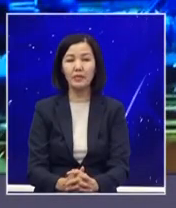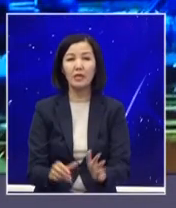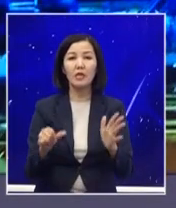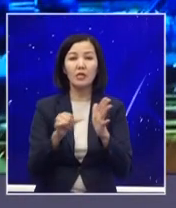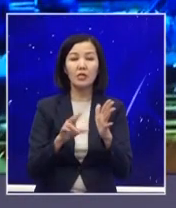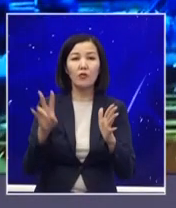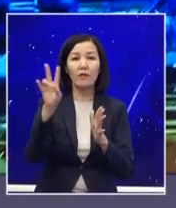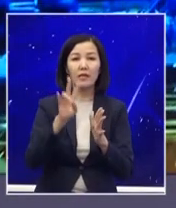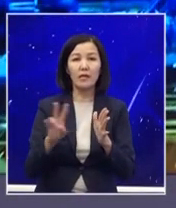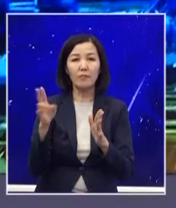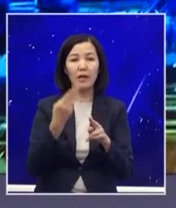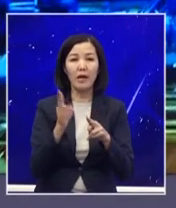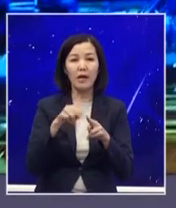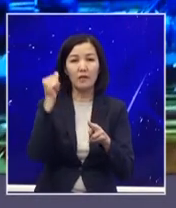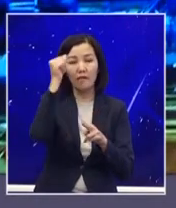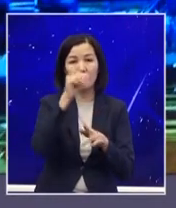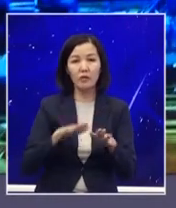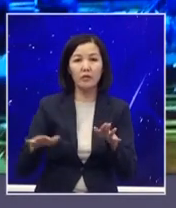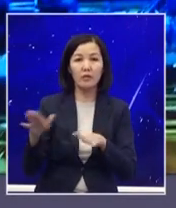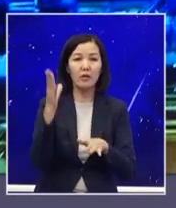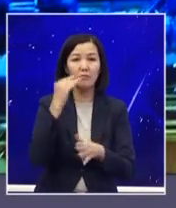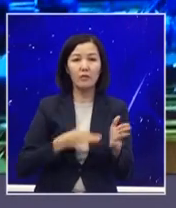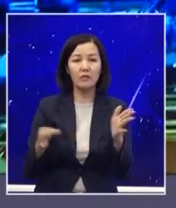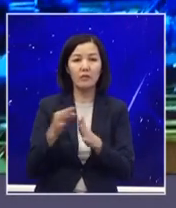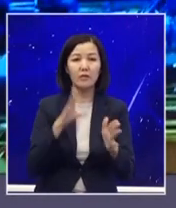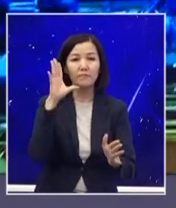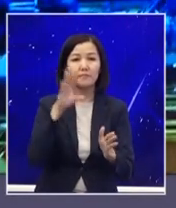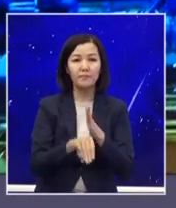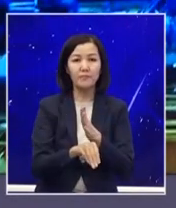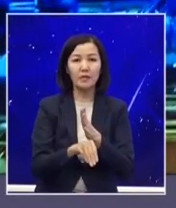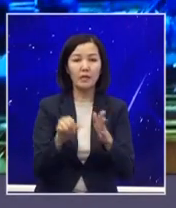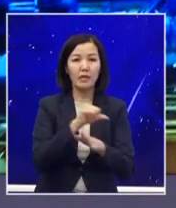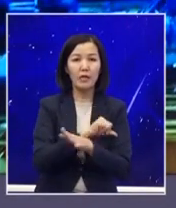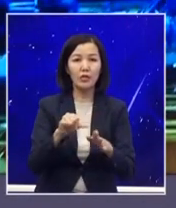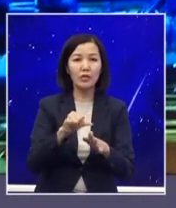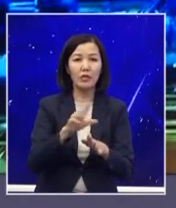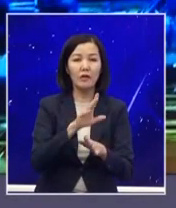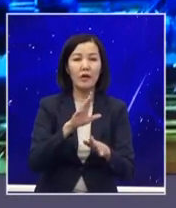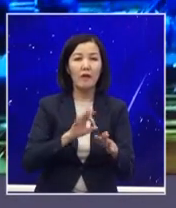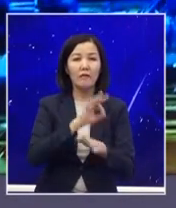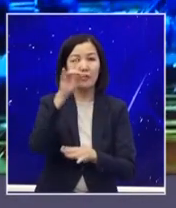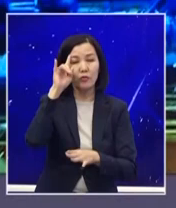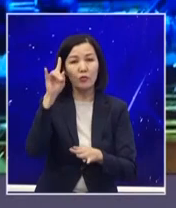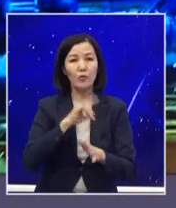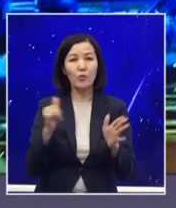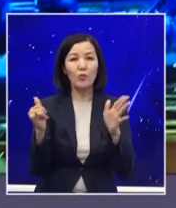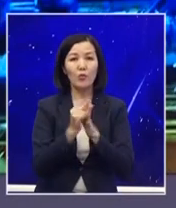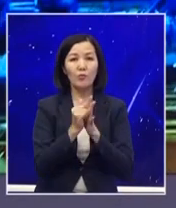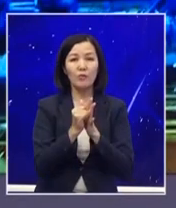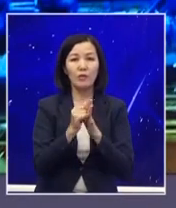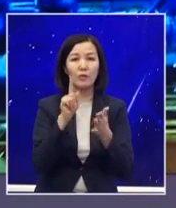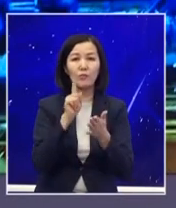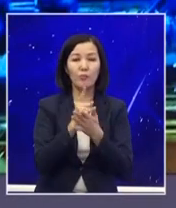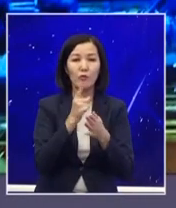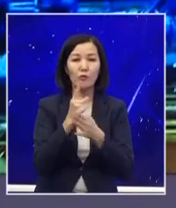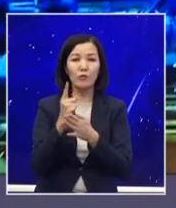С 6 ноября текущего года на территории Алматинской области, граничащей с Восточно-Казахстанской областью, установлен санитарный пост